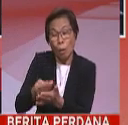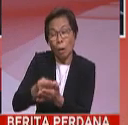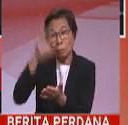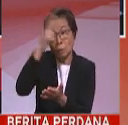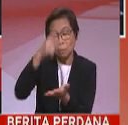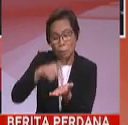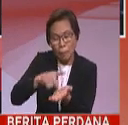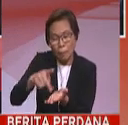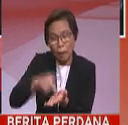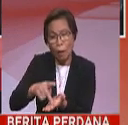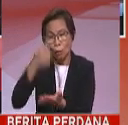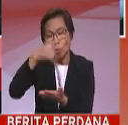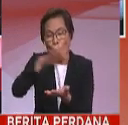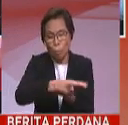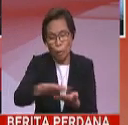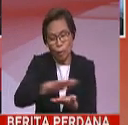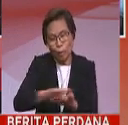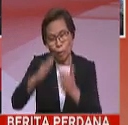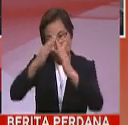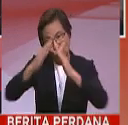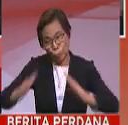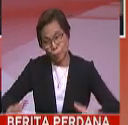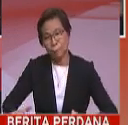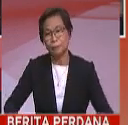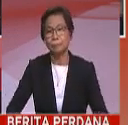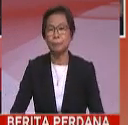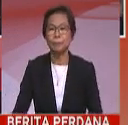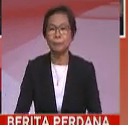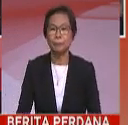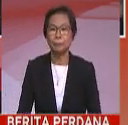untuk membersihkan rumah. Dan itu